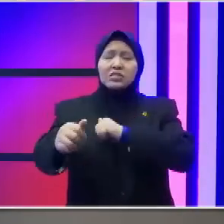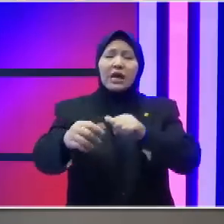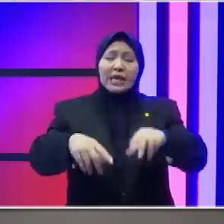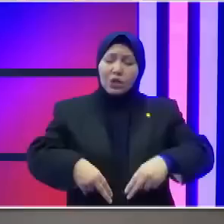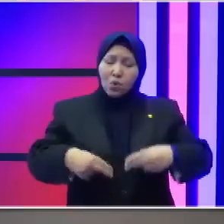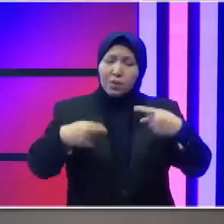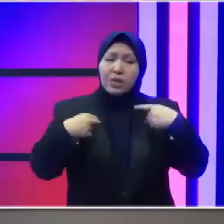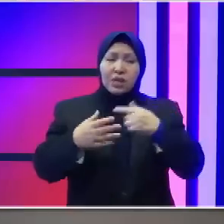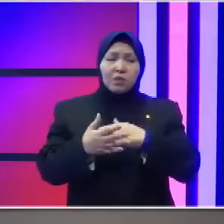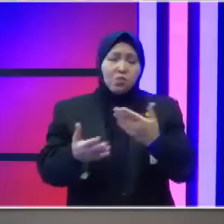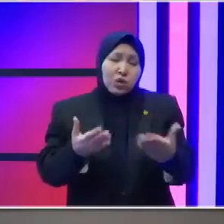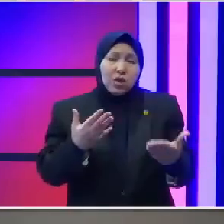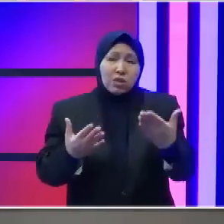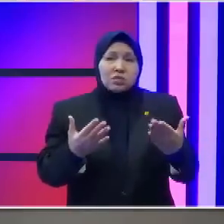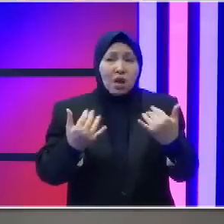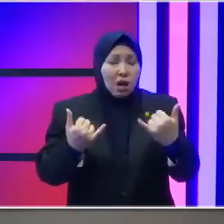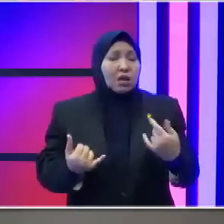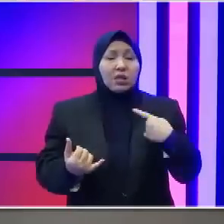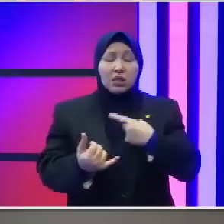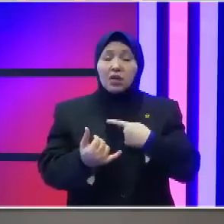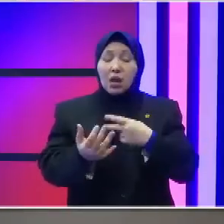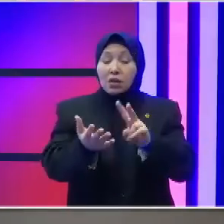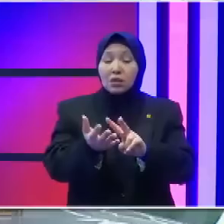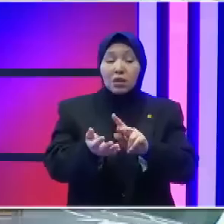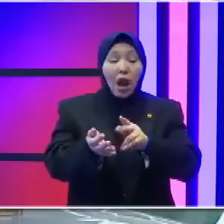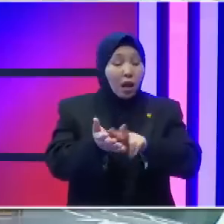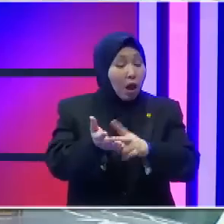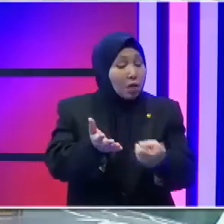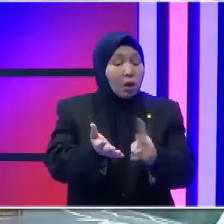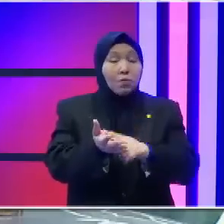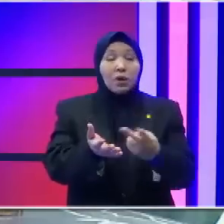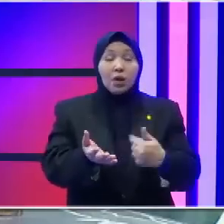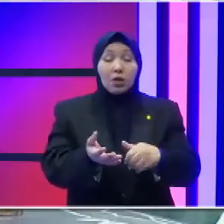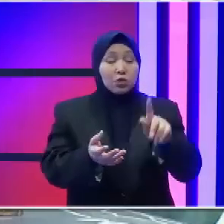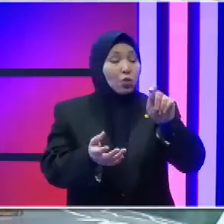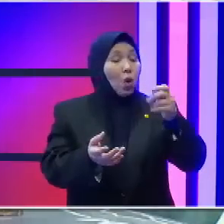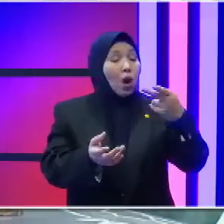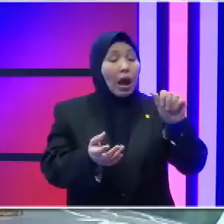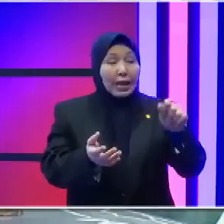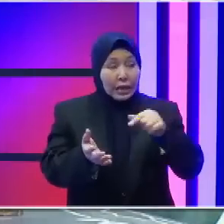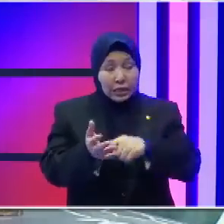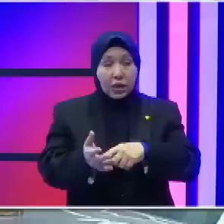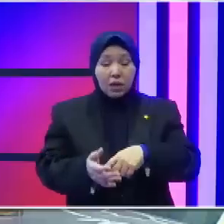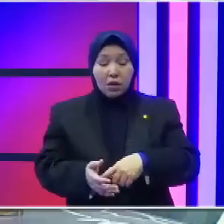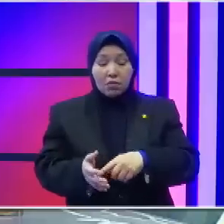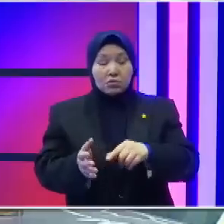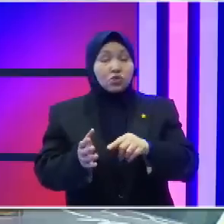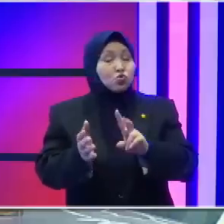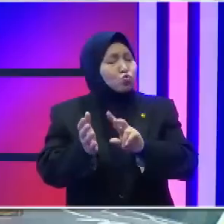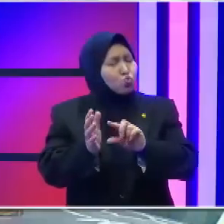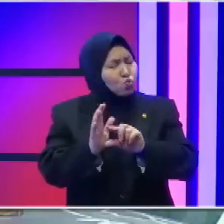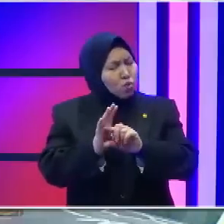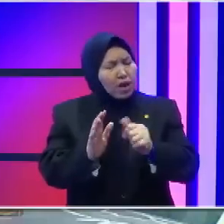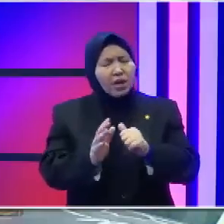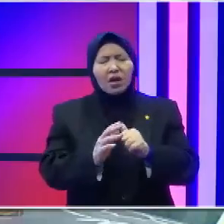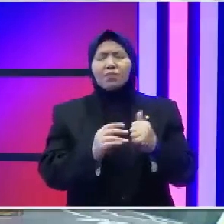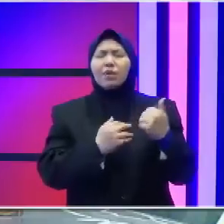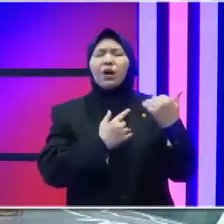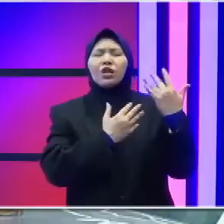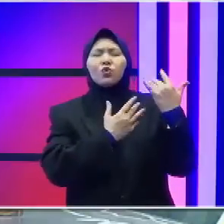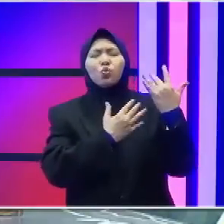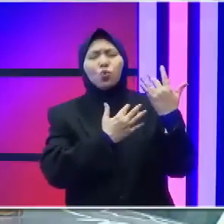kalau ataupun sepanjang kita tadabbur ini, silakan. Masya Allah, surah Taha ni surah yang bagi saya surah yang dinanti-nantikan juga,